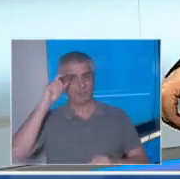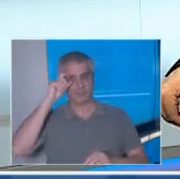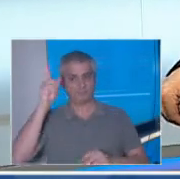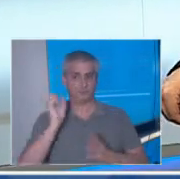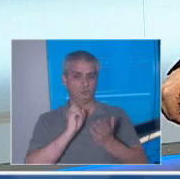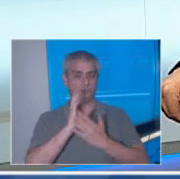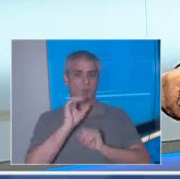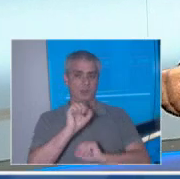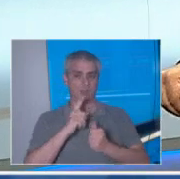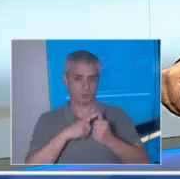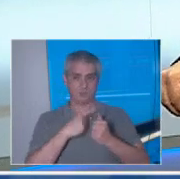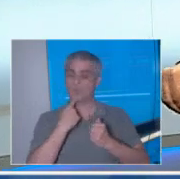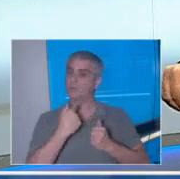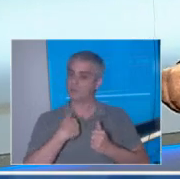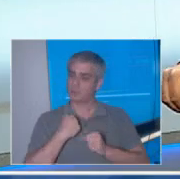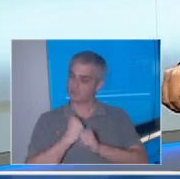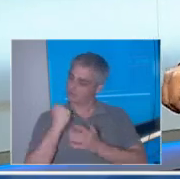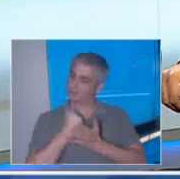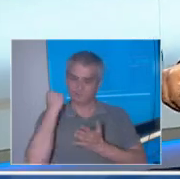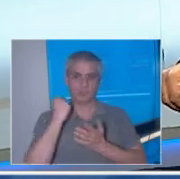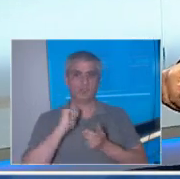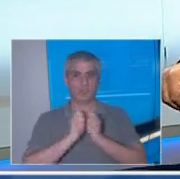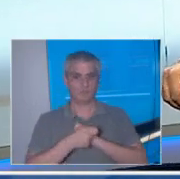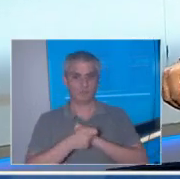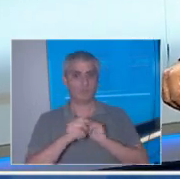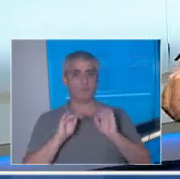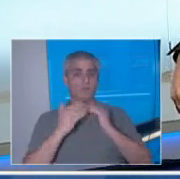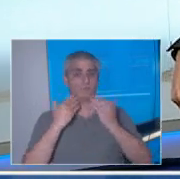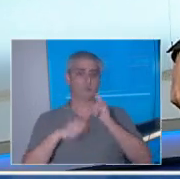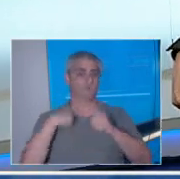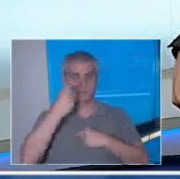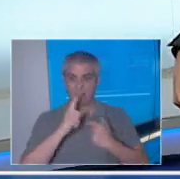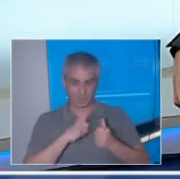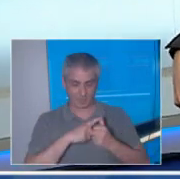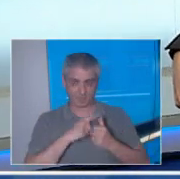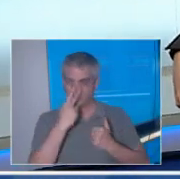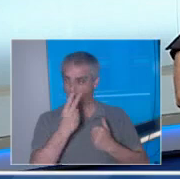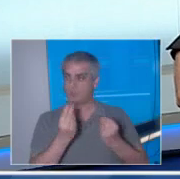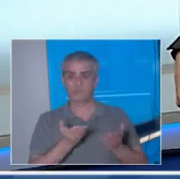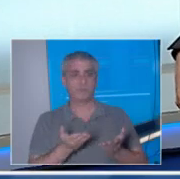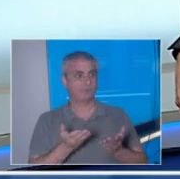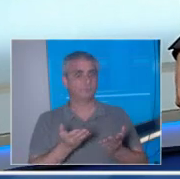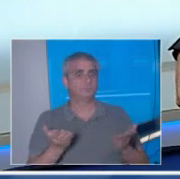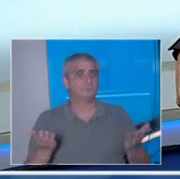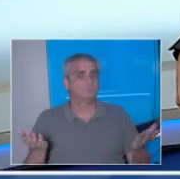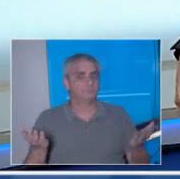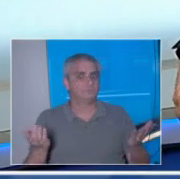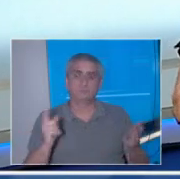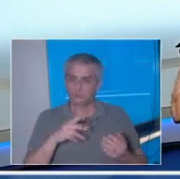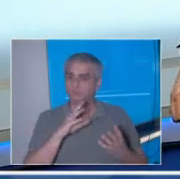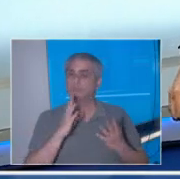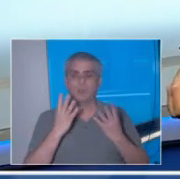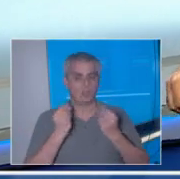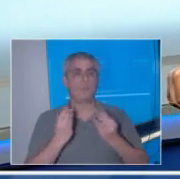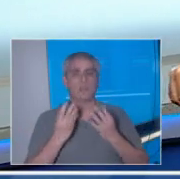שהוא שולח לתומך, שאומר לו, אנחנו נעביר את הרפורמה ואתה שומע במושב, את הדיבורים. במושב, בכנס הבא. כן, אתה רואה את הדברים האלו. זאת אומרת, יש דיבורים עם